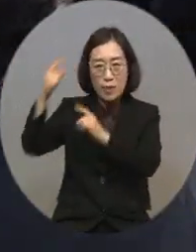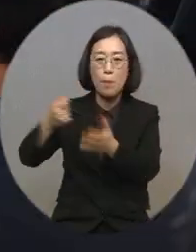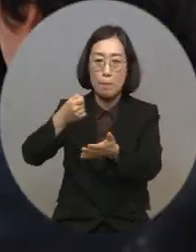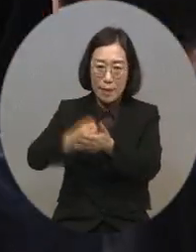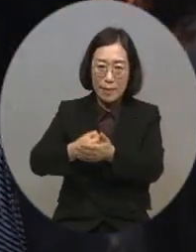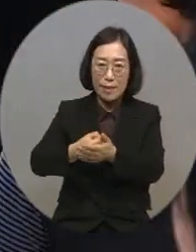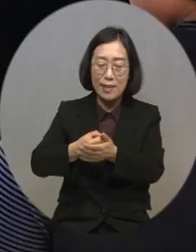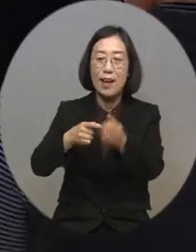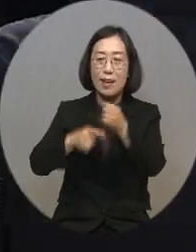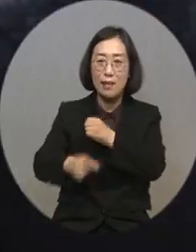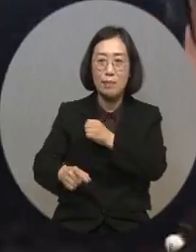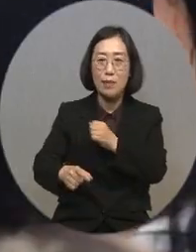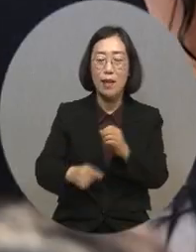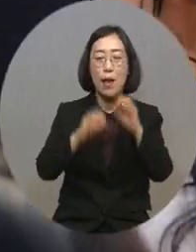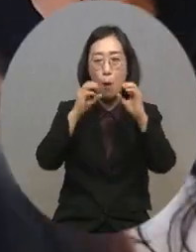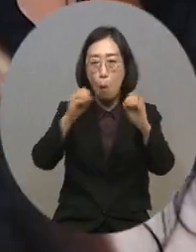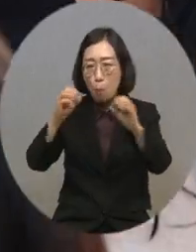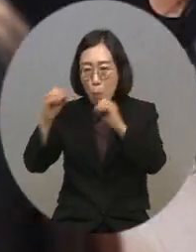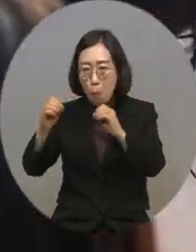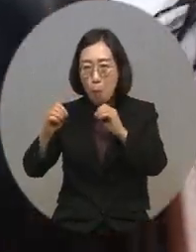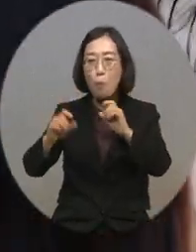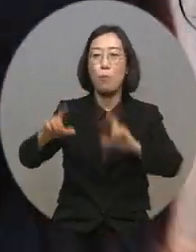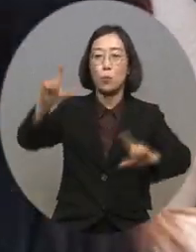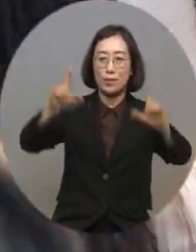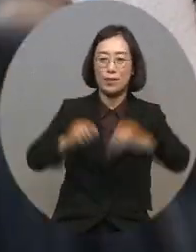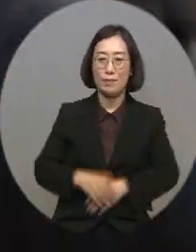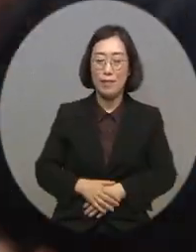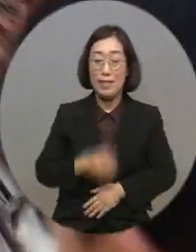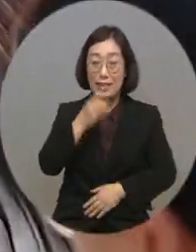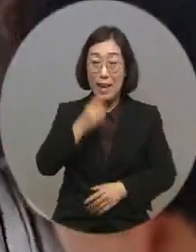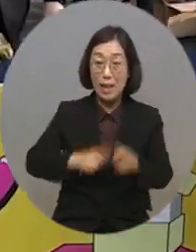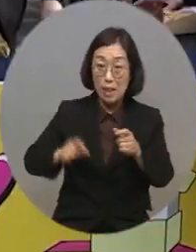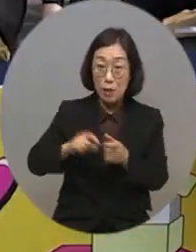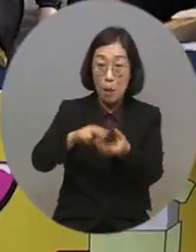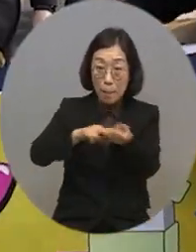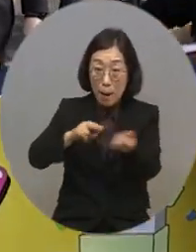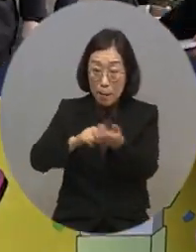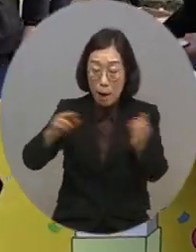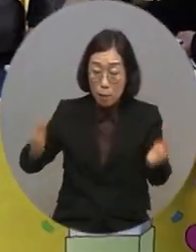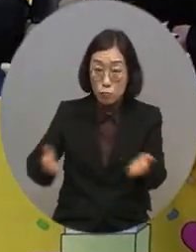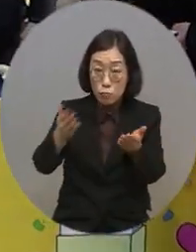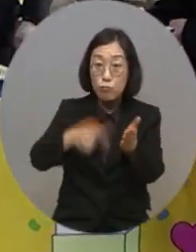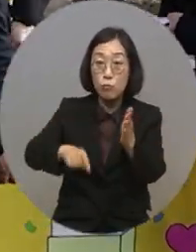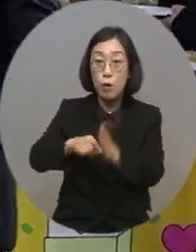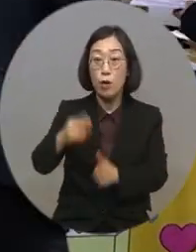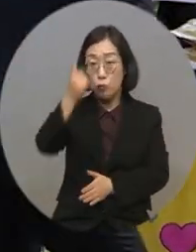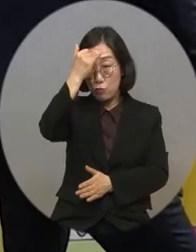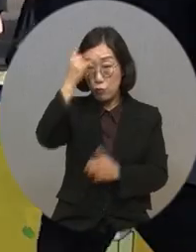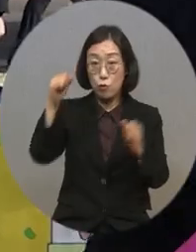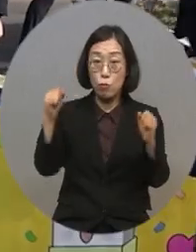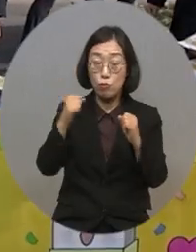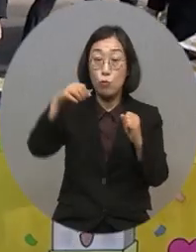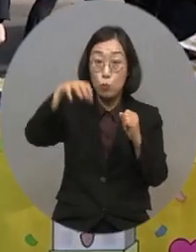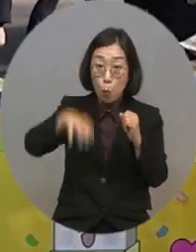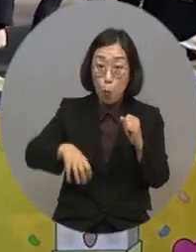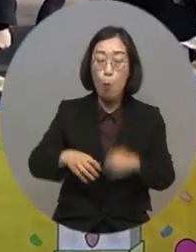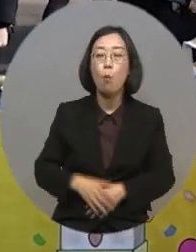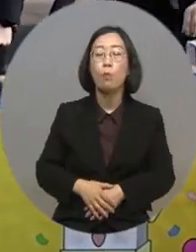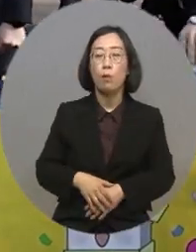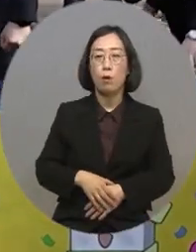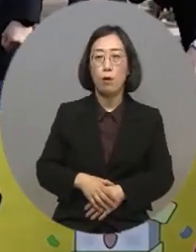담았습니다. 백설기 데이 및 쌀 소비 촉진 캠페인 행사를 위해 충청북도에서는 김영환 지사를